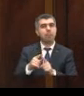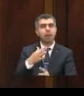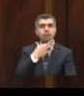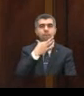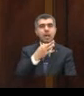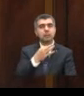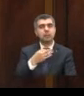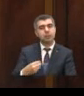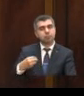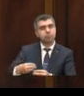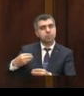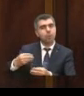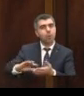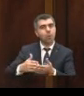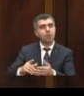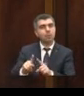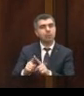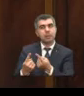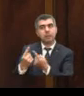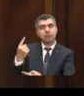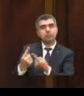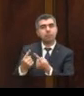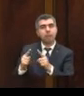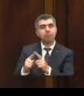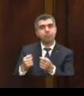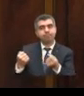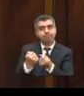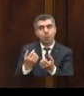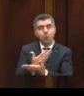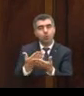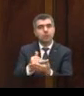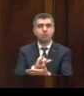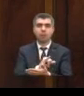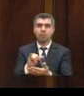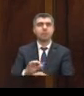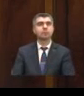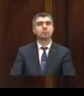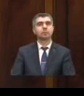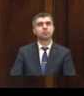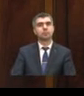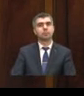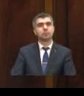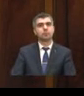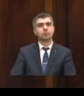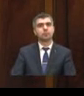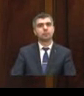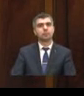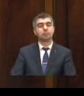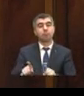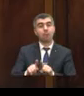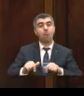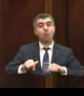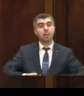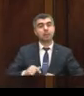ومنتظم، جنبنا احتقان الشارع بوفرة الأمن الغذائي. وكذلك بالسيد وزير